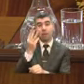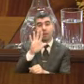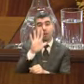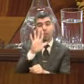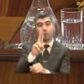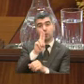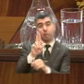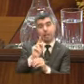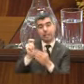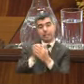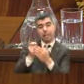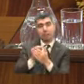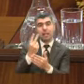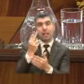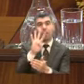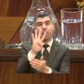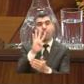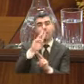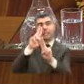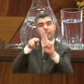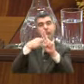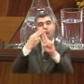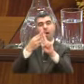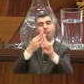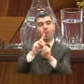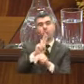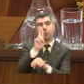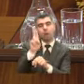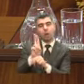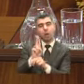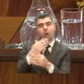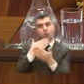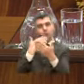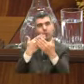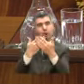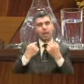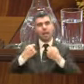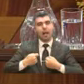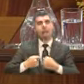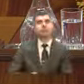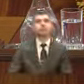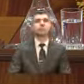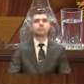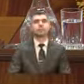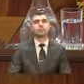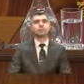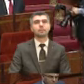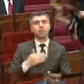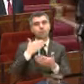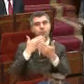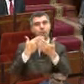سؤالاً كتابياً، و 42 جواباً عن أسئلة كتابية. شكراً لكم سيد الرئيس. شكراً سيدة